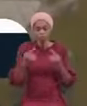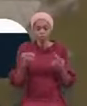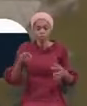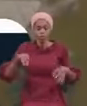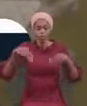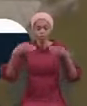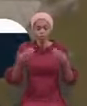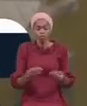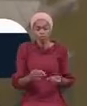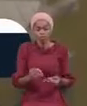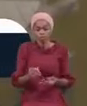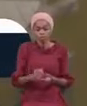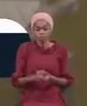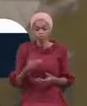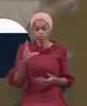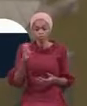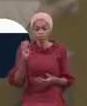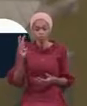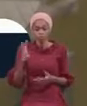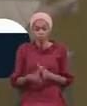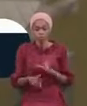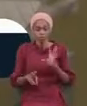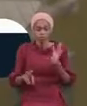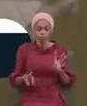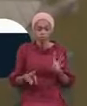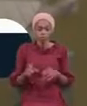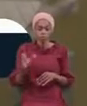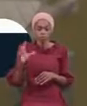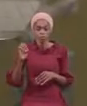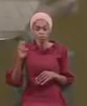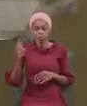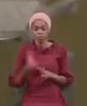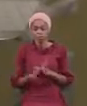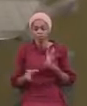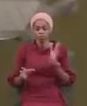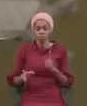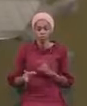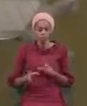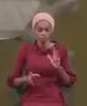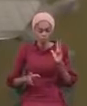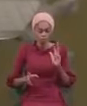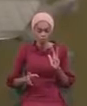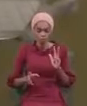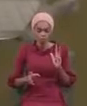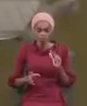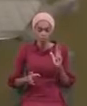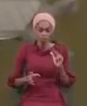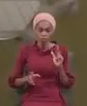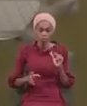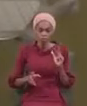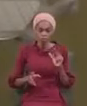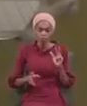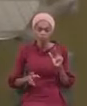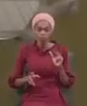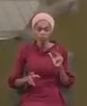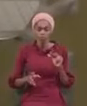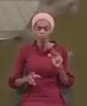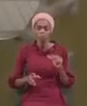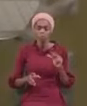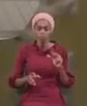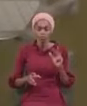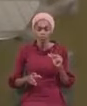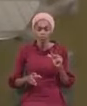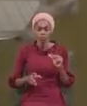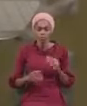4 je vous lis verset 13 Lévitique chapitre 4 verset 13 la